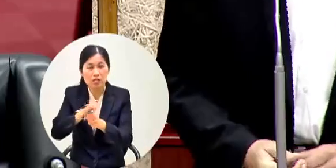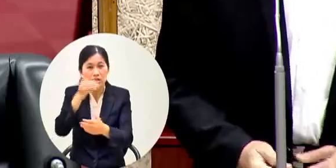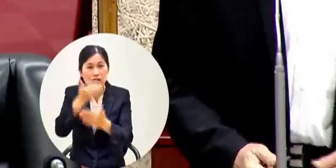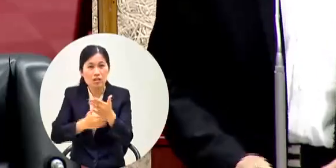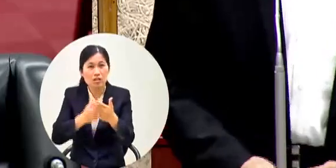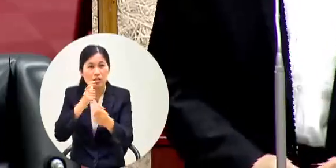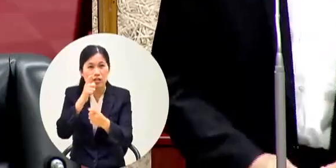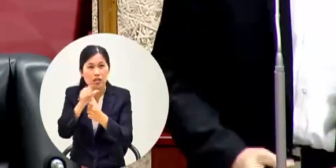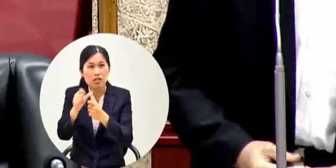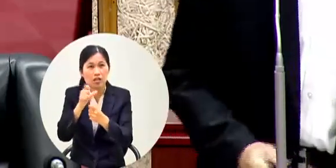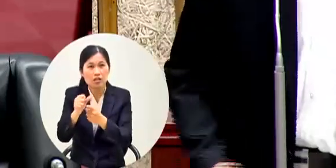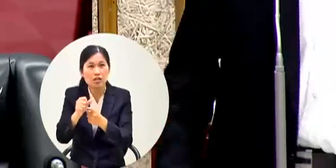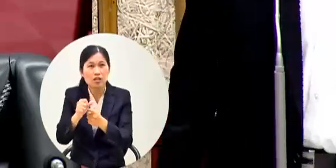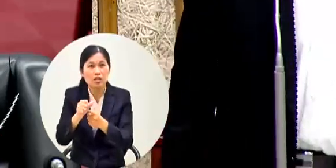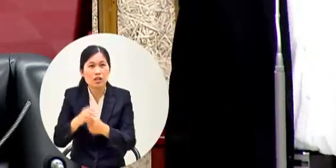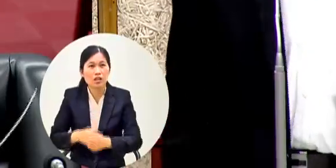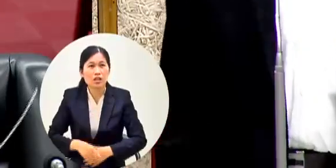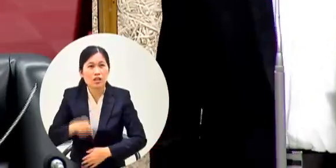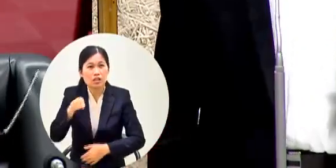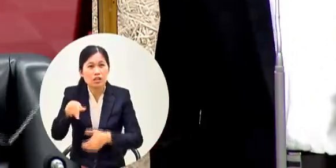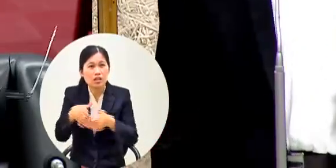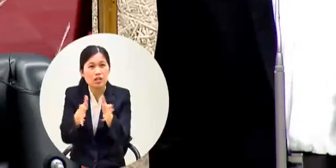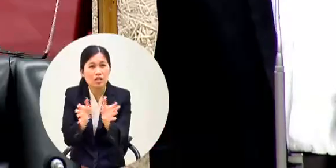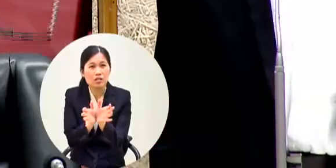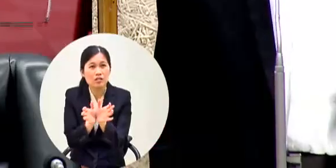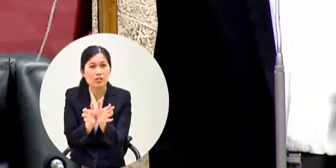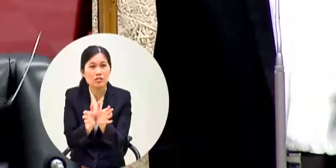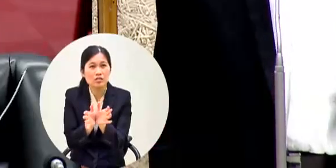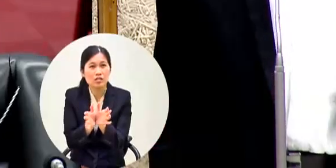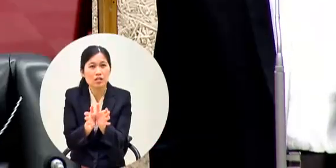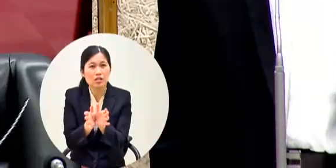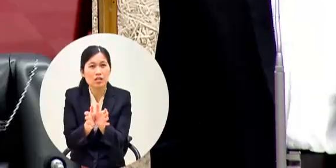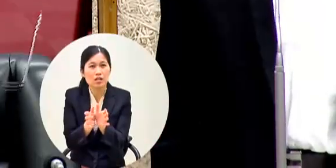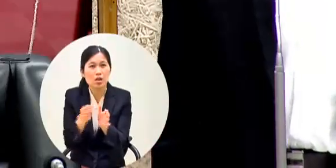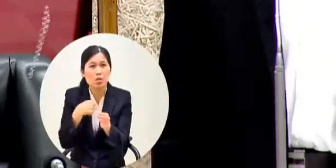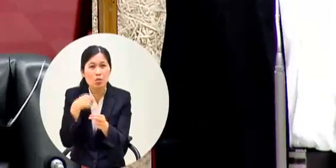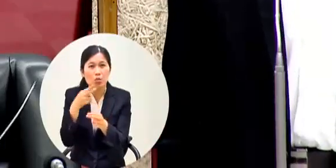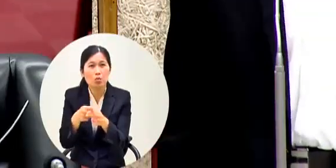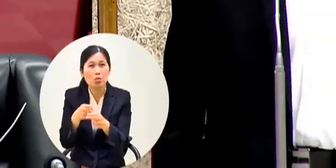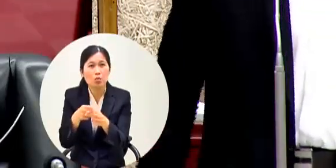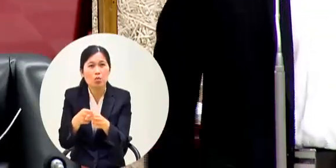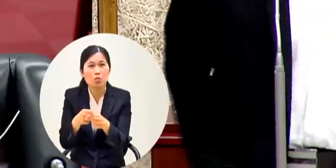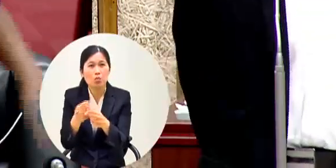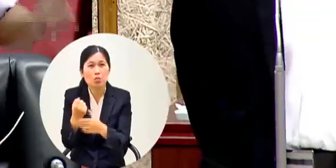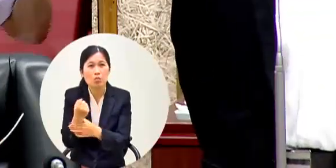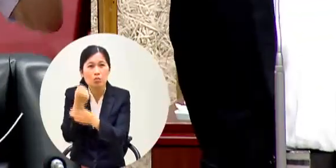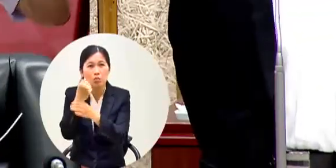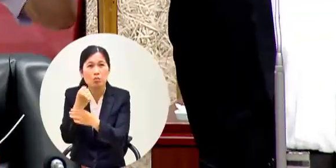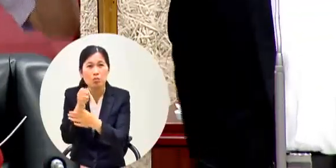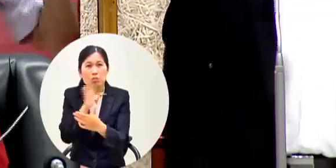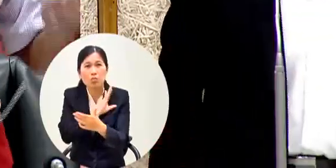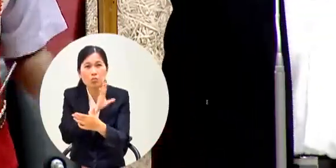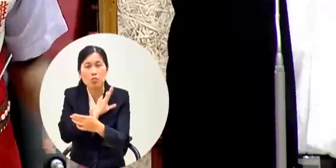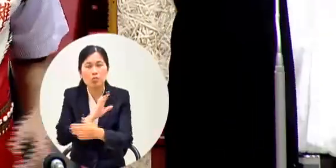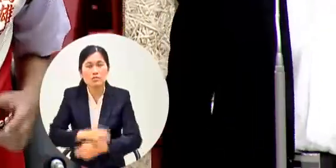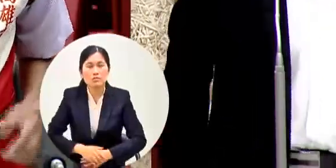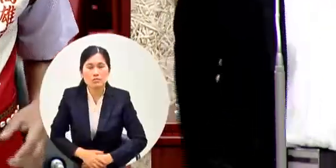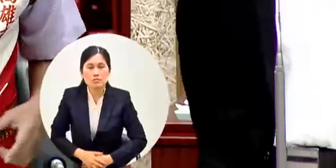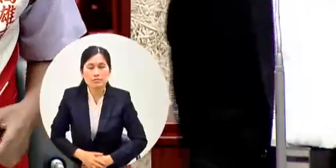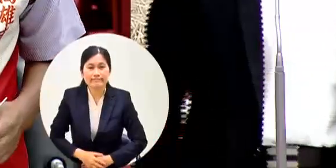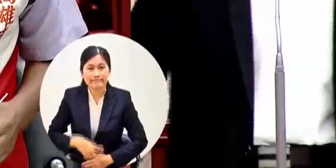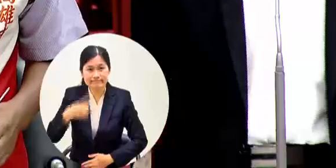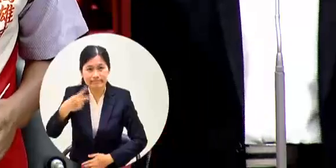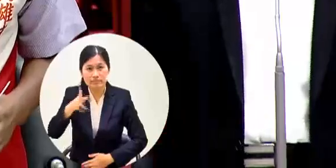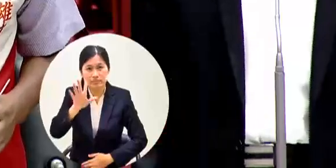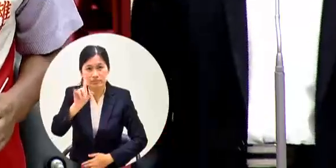那个是原住民，我们市里面的原住民， 好，你久坐， 他帮忙向中央人民会去申请经费给我们做。 好，我剩下